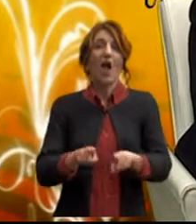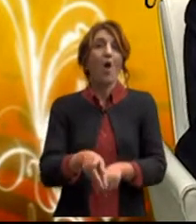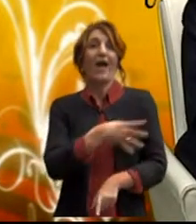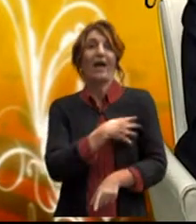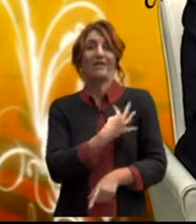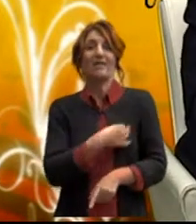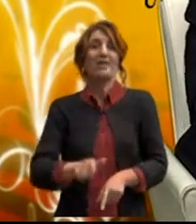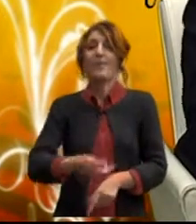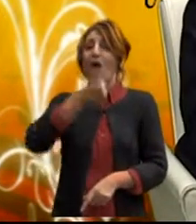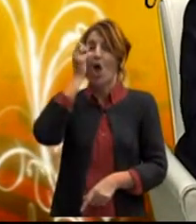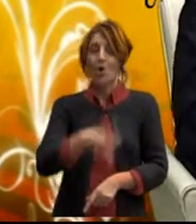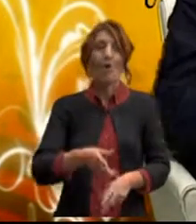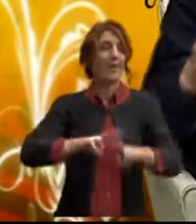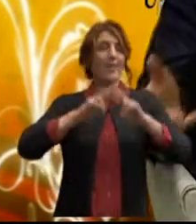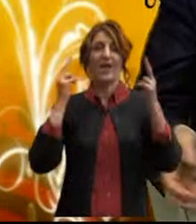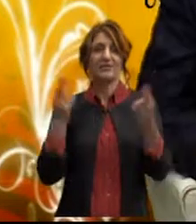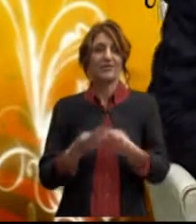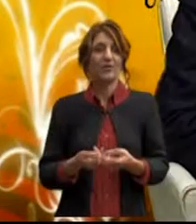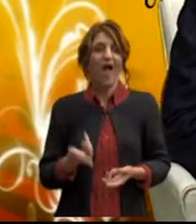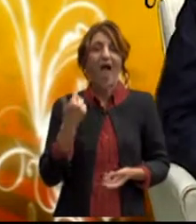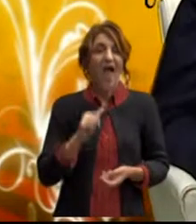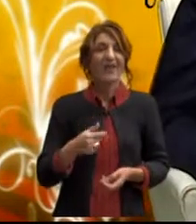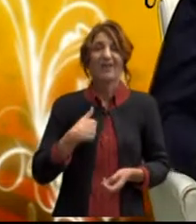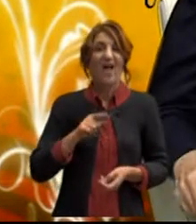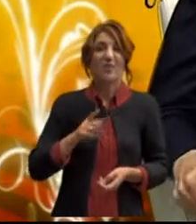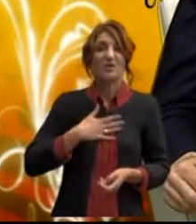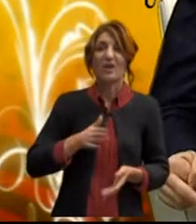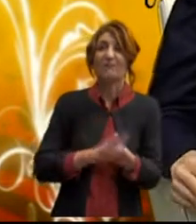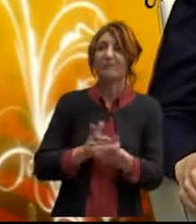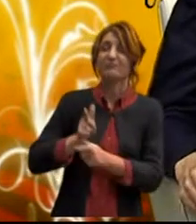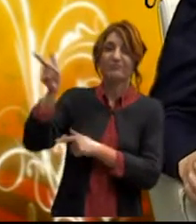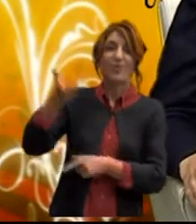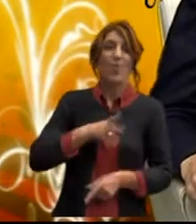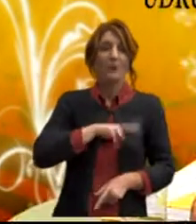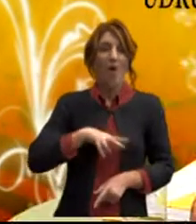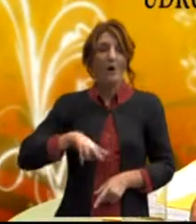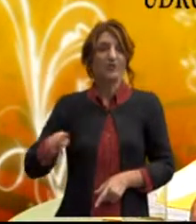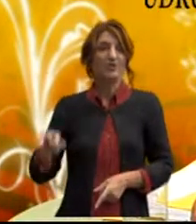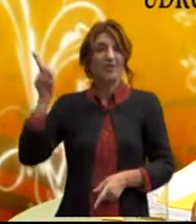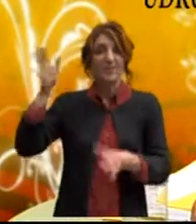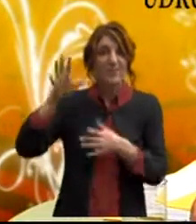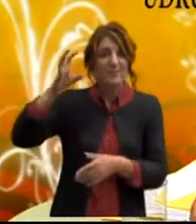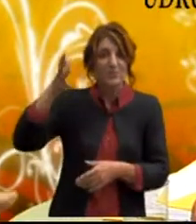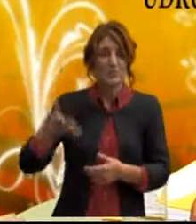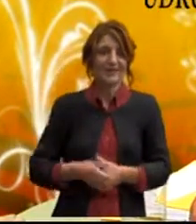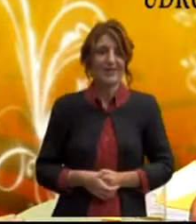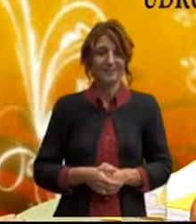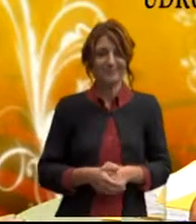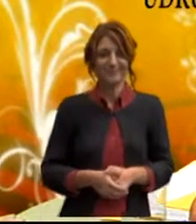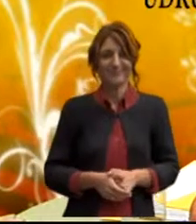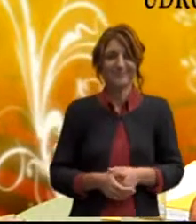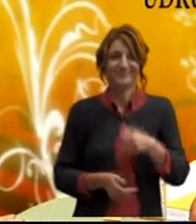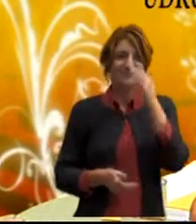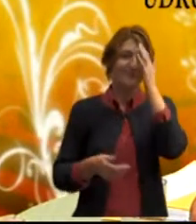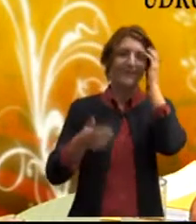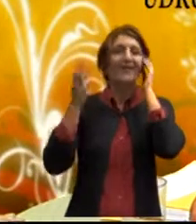ne bi mijenjao za Norvešku gdje je malo sunca i Hrvatsku gdje je puno sunca. Da, da. Evo, baš neki dan sam pogledala